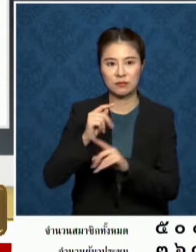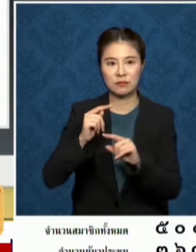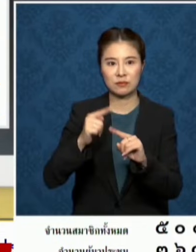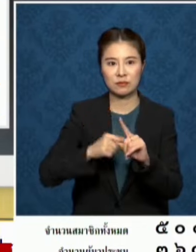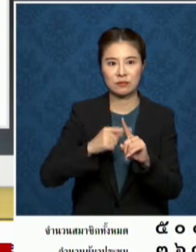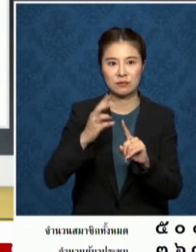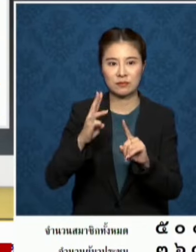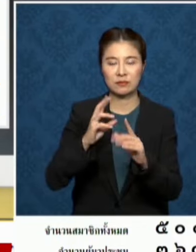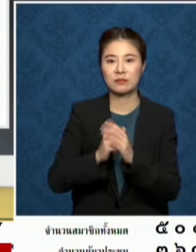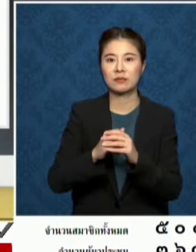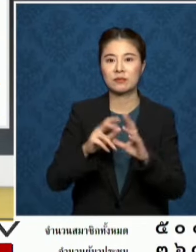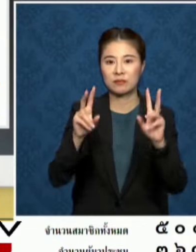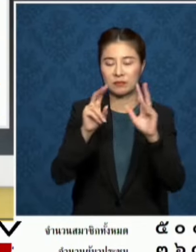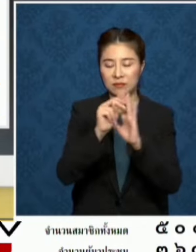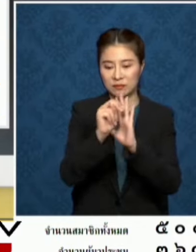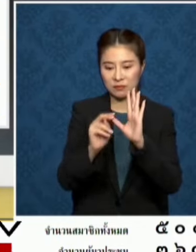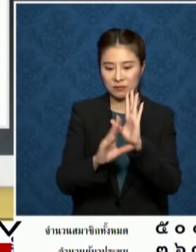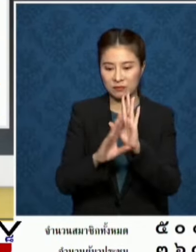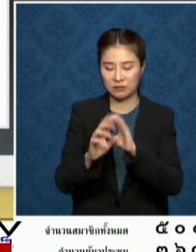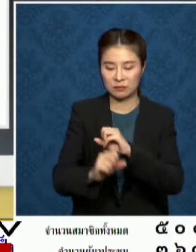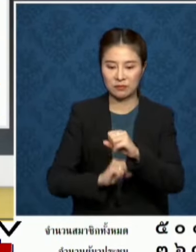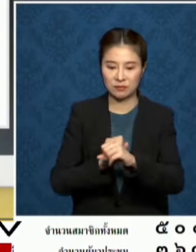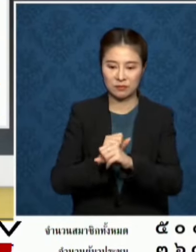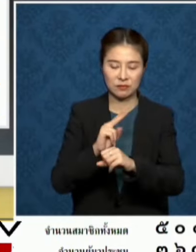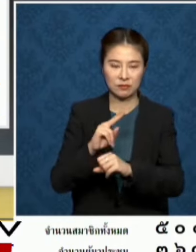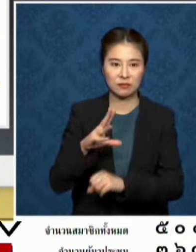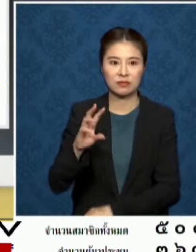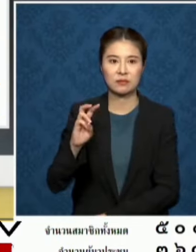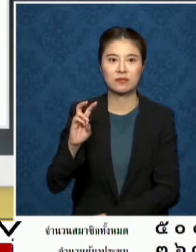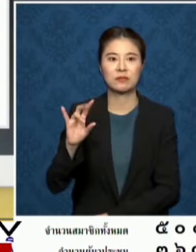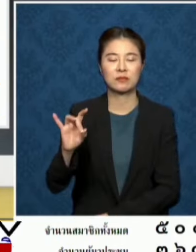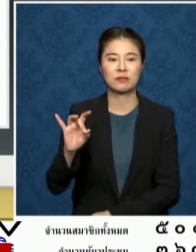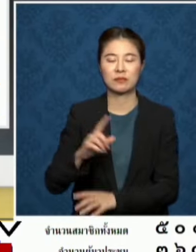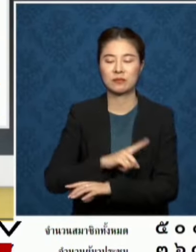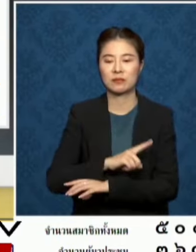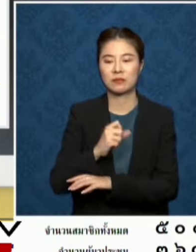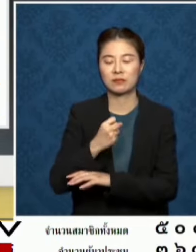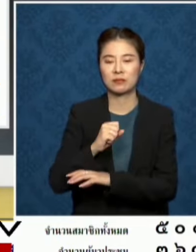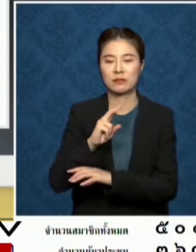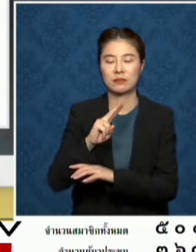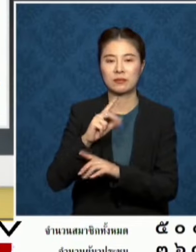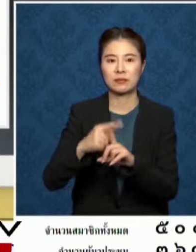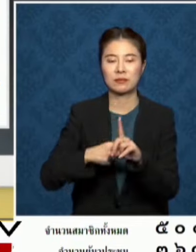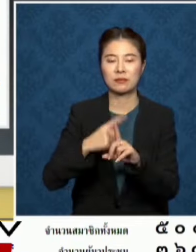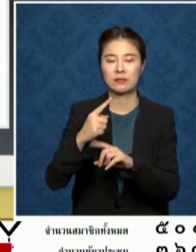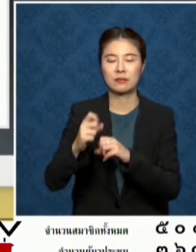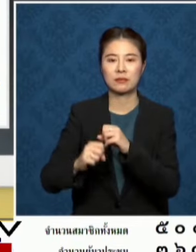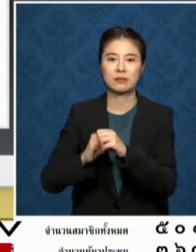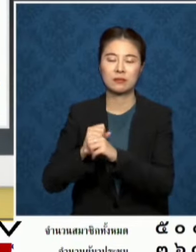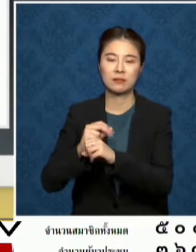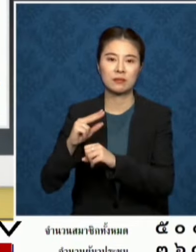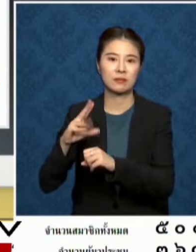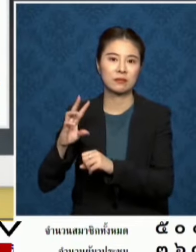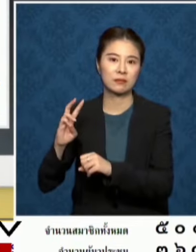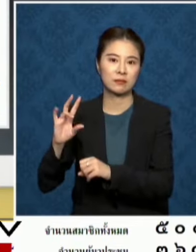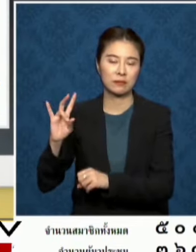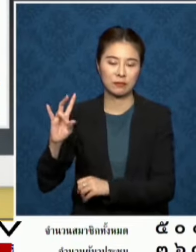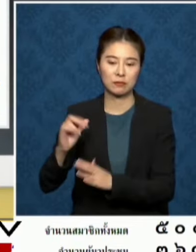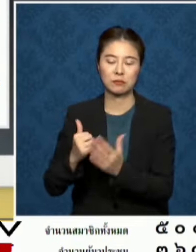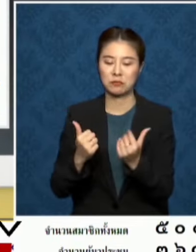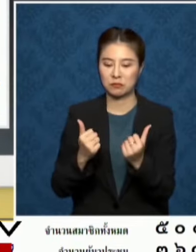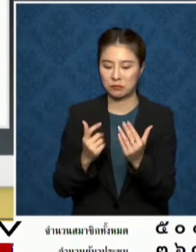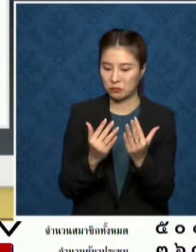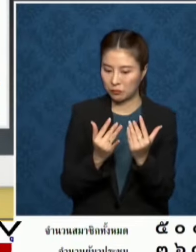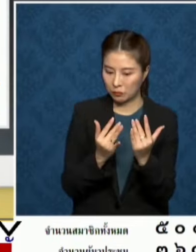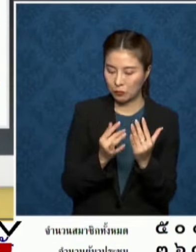บนี้ตั้งแต่การมอบนโยบายงบ68ในวันที่12มกราคม2567ค่ะท่านประธานแต่อย่างไรก็ตามเราจะติดตามอย่างใกล้ชิดค่ะส